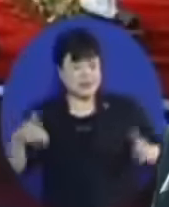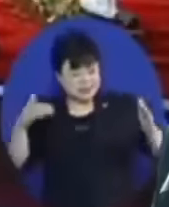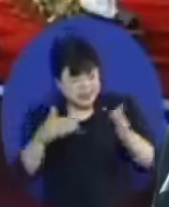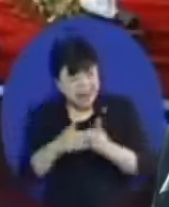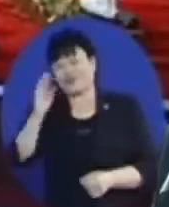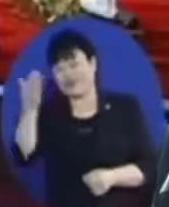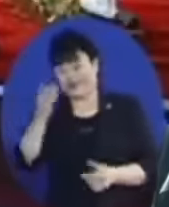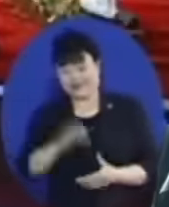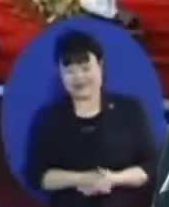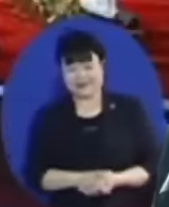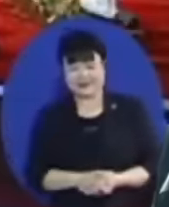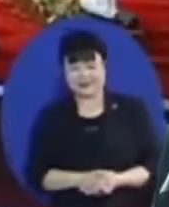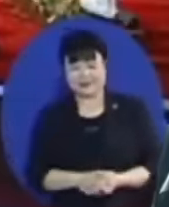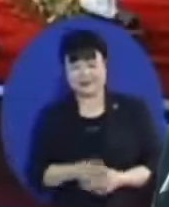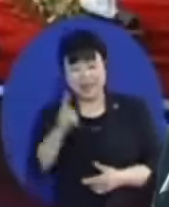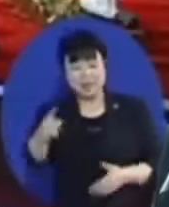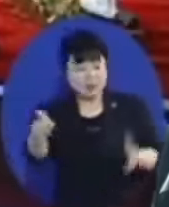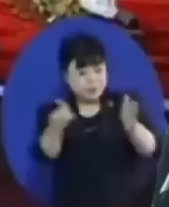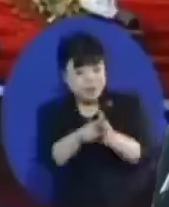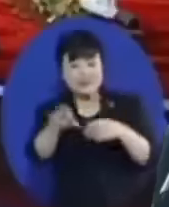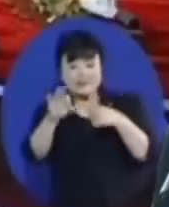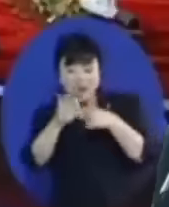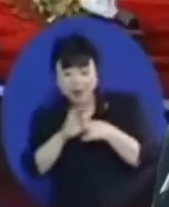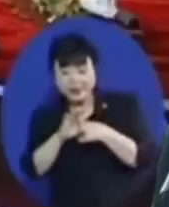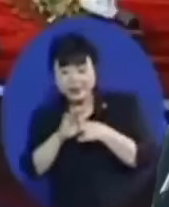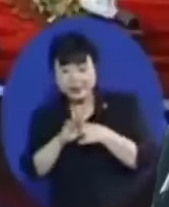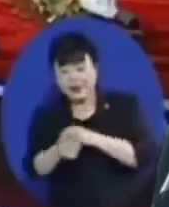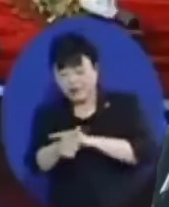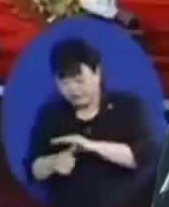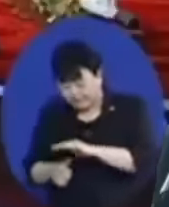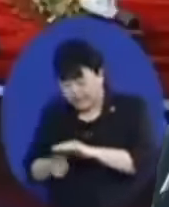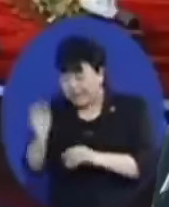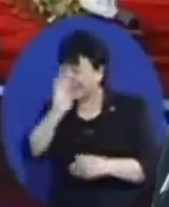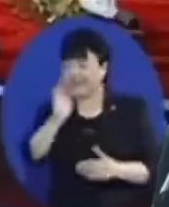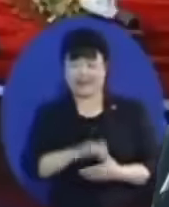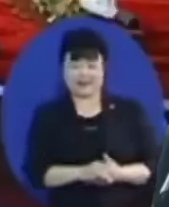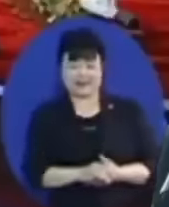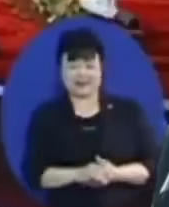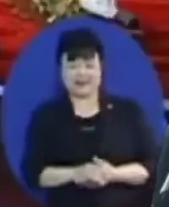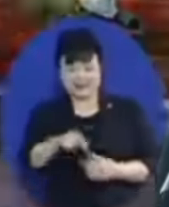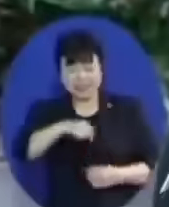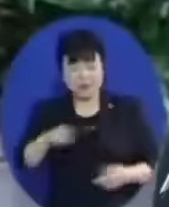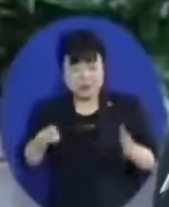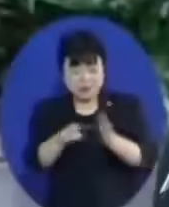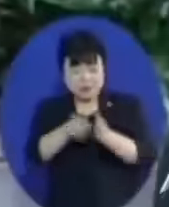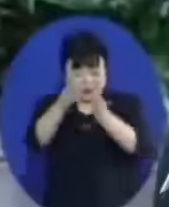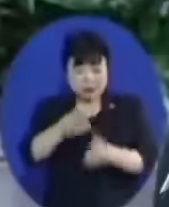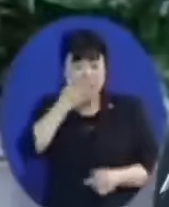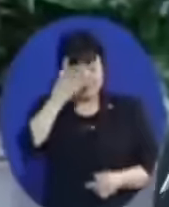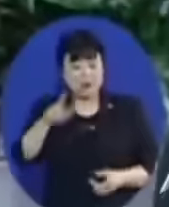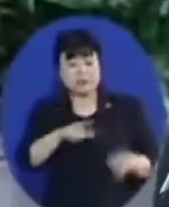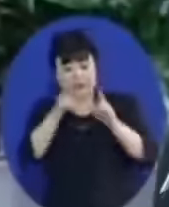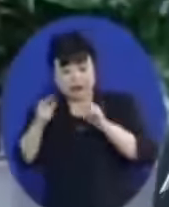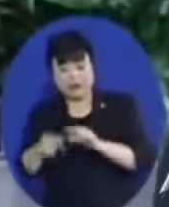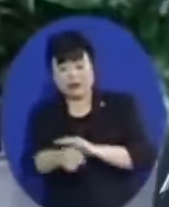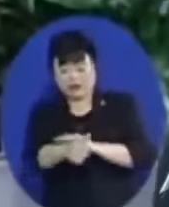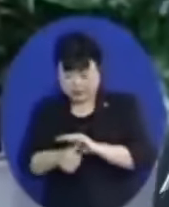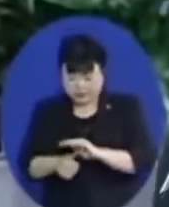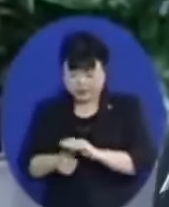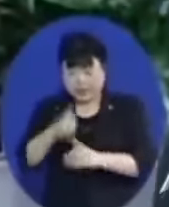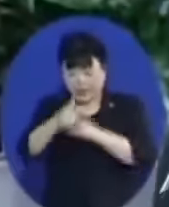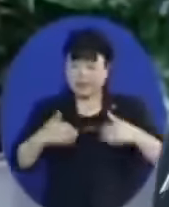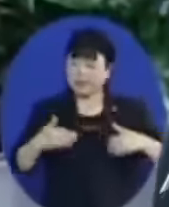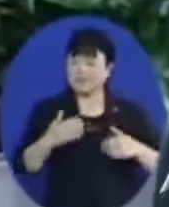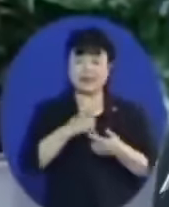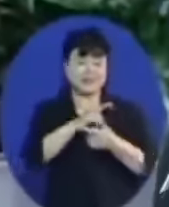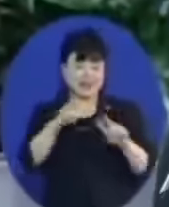돼요. 여러분이 한번 믿었으면 뒤로 물러가면 안 됩니다. 나의 의인은 믿음으로 말미암아 살리라. 뒤로 물러가면 내